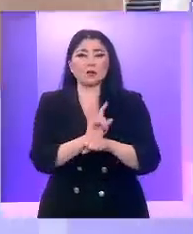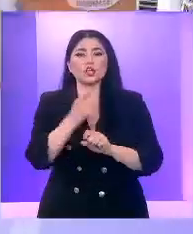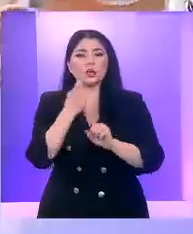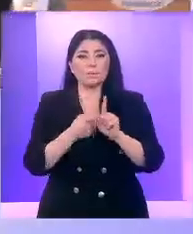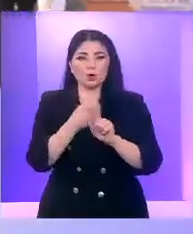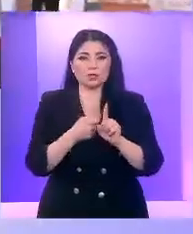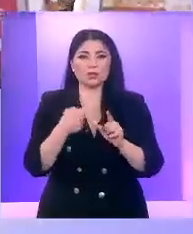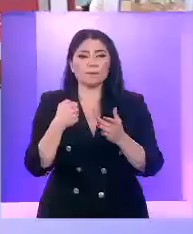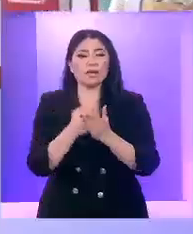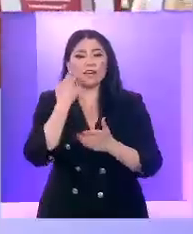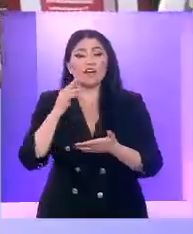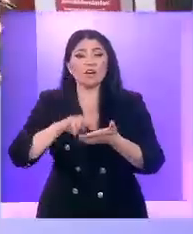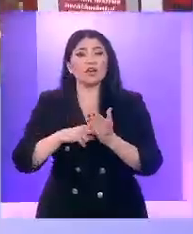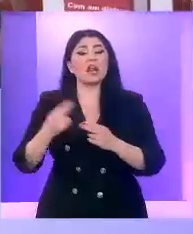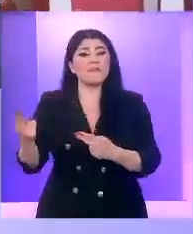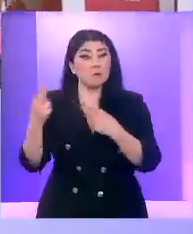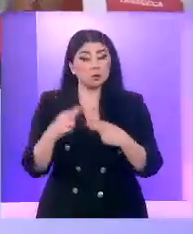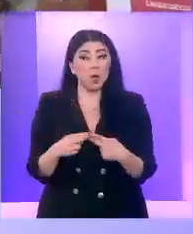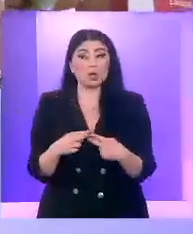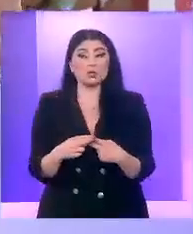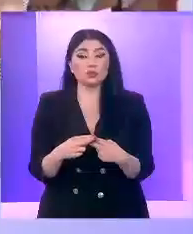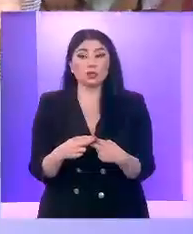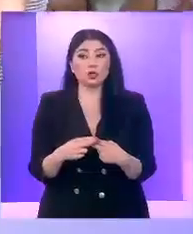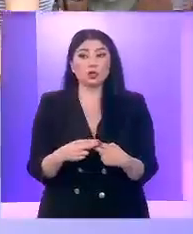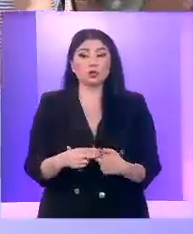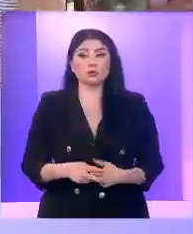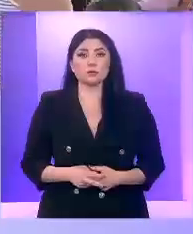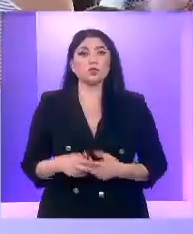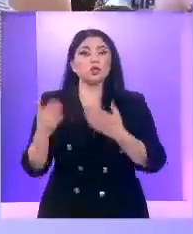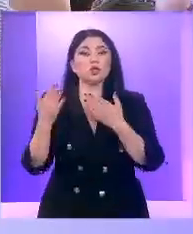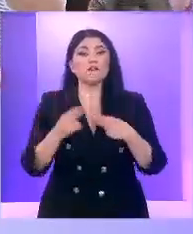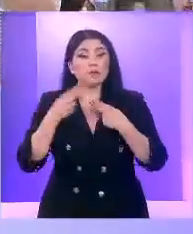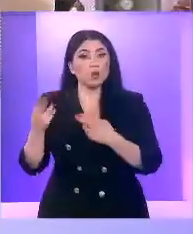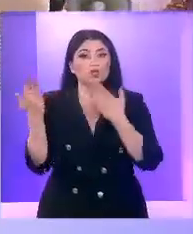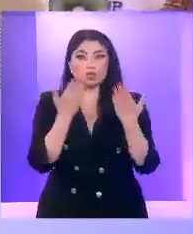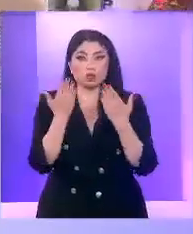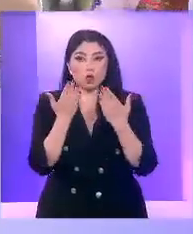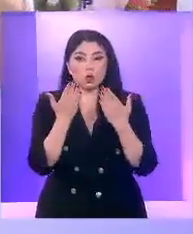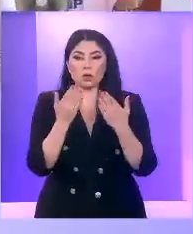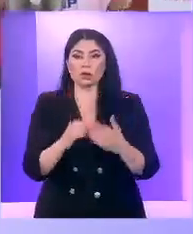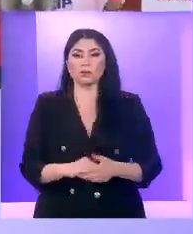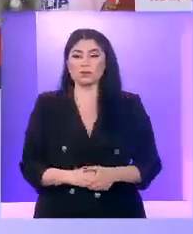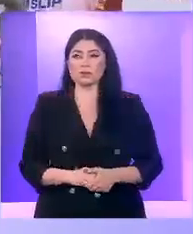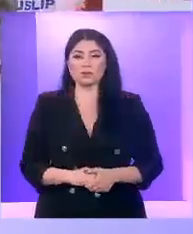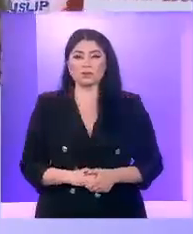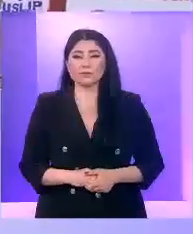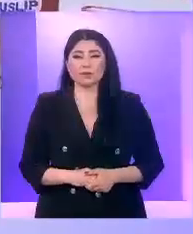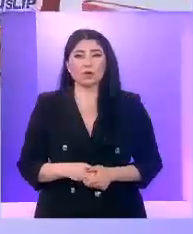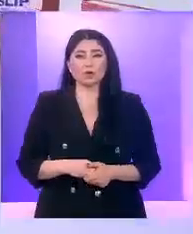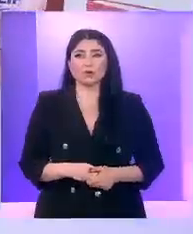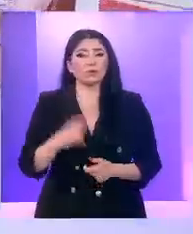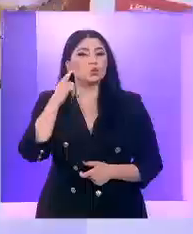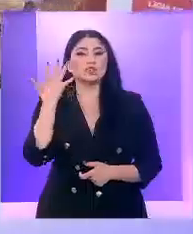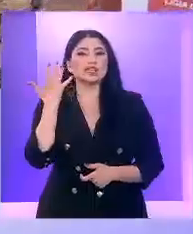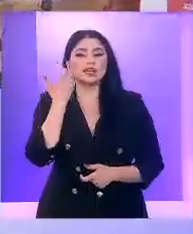protestul nostru. Ne vom întoarce în școli? Ne vom întoarce în școli? Când vă veți întoarce în școli? Nu se știe când ne vom întoarce în